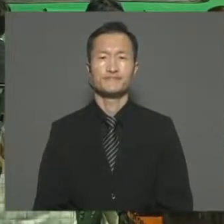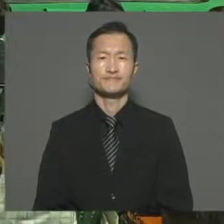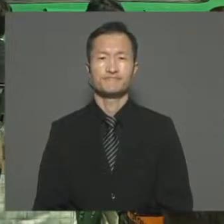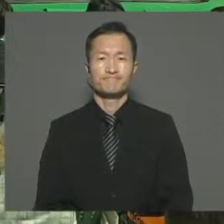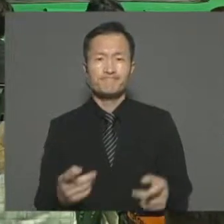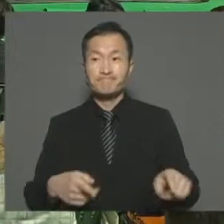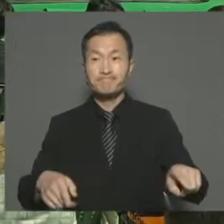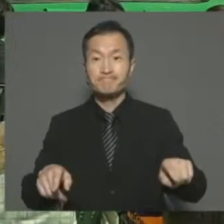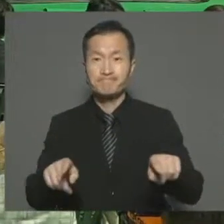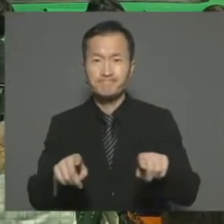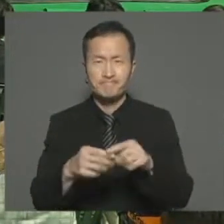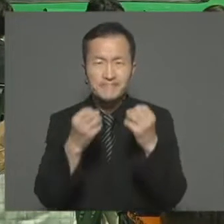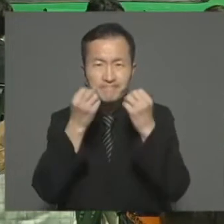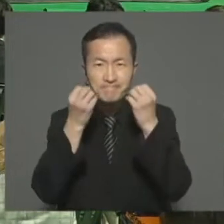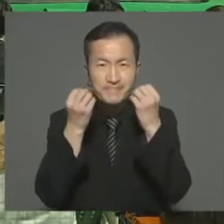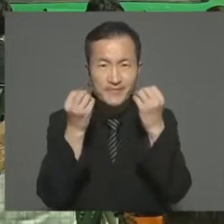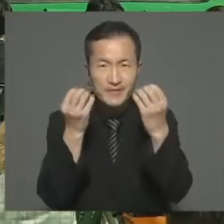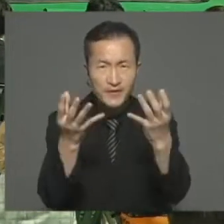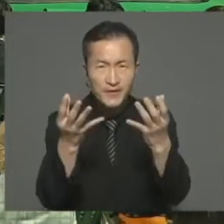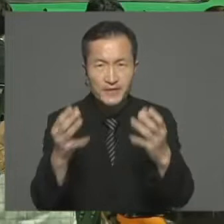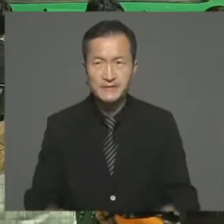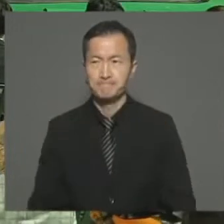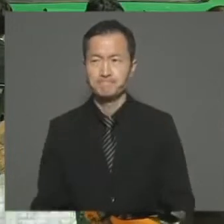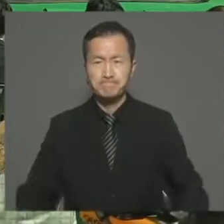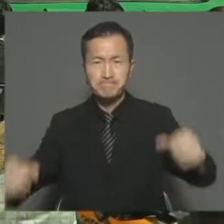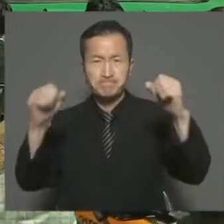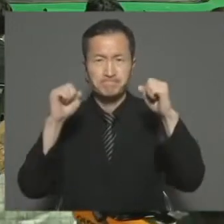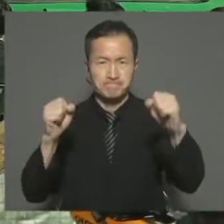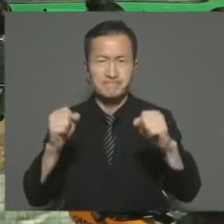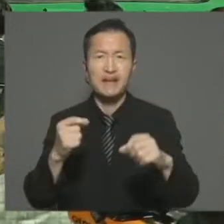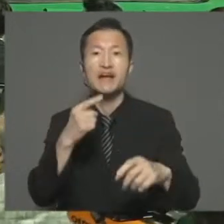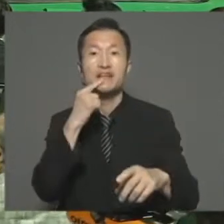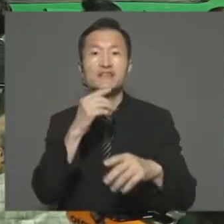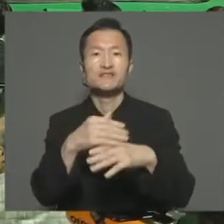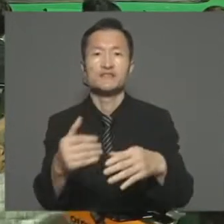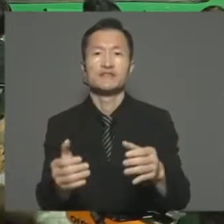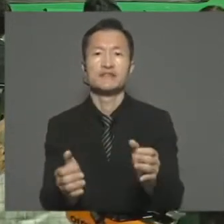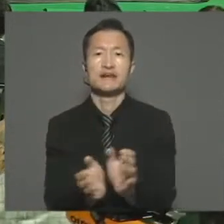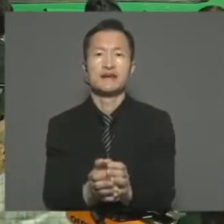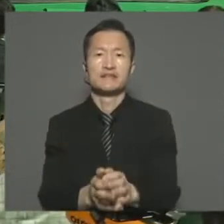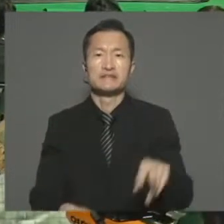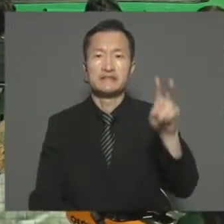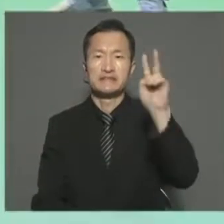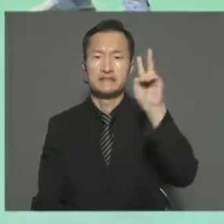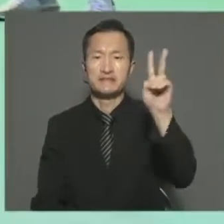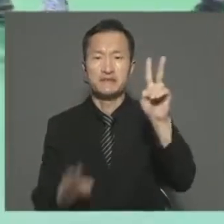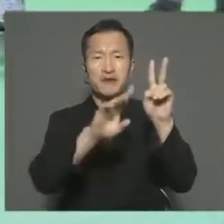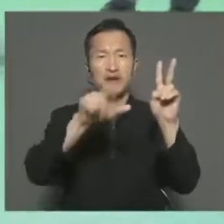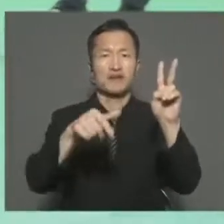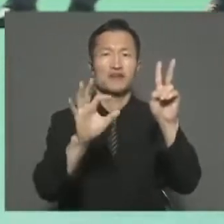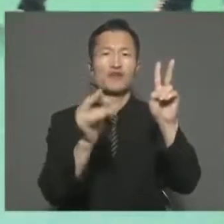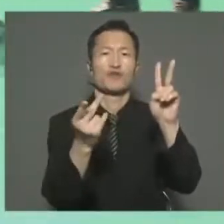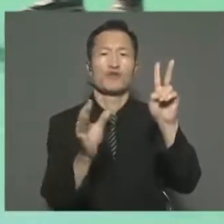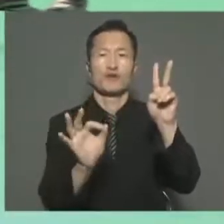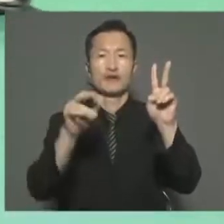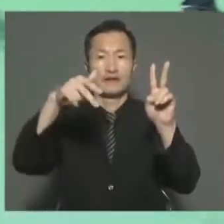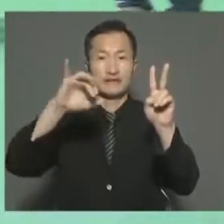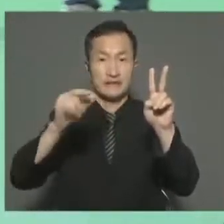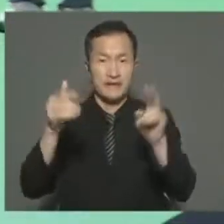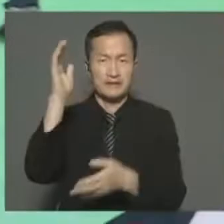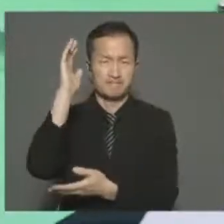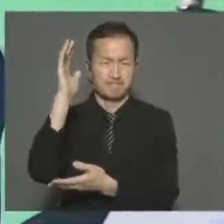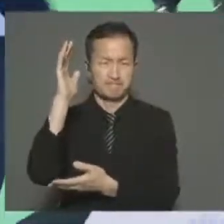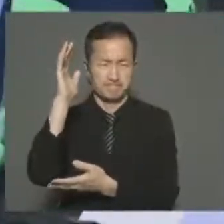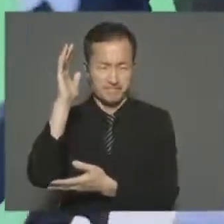함께 새롭게 대박 민주당 기호 2번 박용진 후보의 연설이 있겠습니다. 여러분 뜨거운 박수로